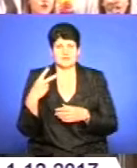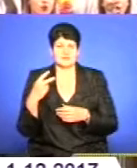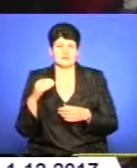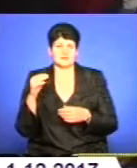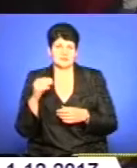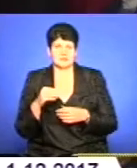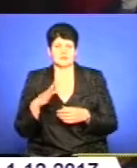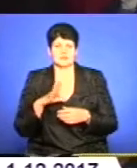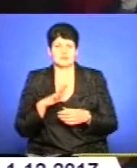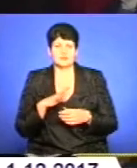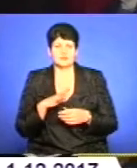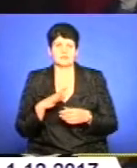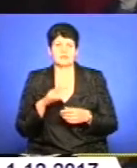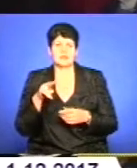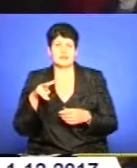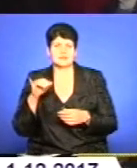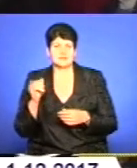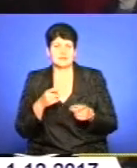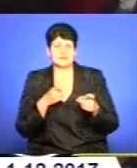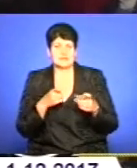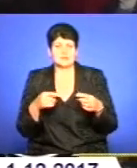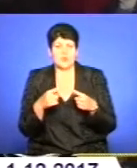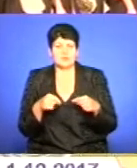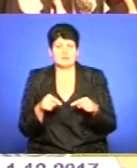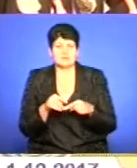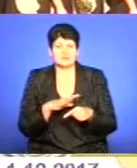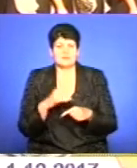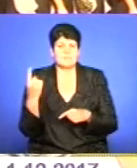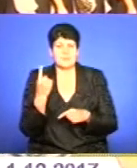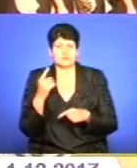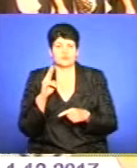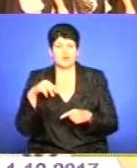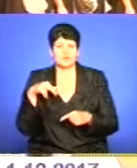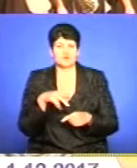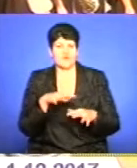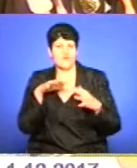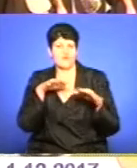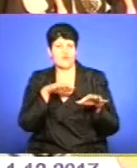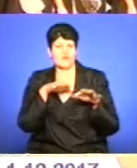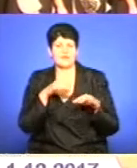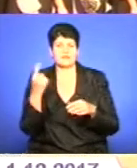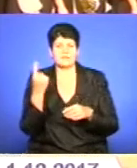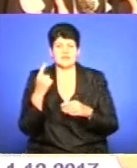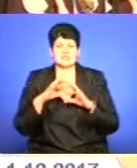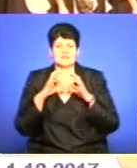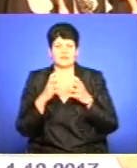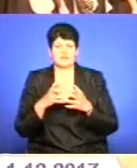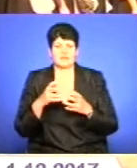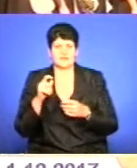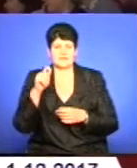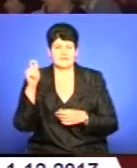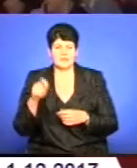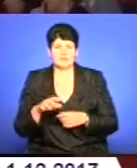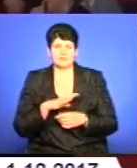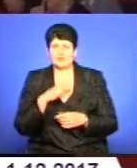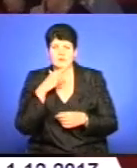в сокільсько-січових, пластових та стрілецьких організаціях, стали першими, хто пішов воювати у Першій світовій війні. Серед учасників було багато